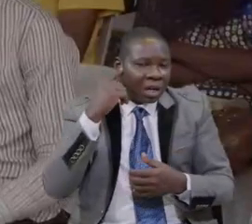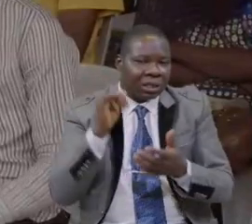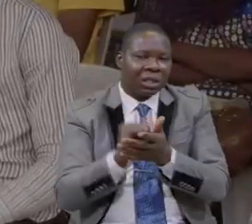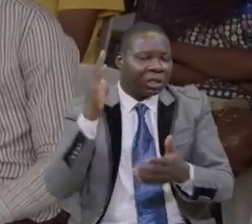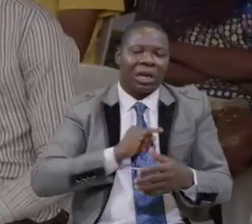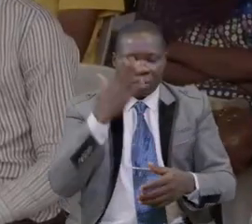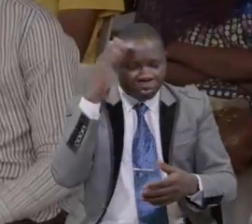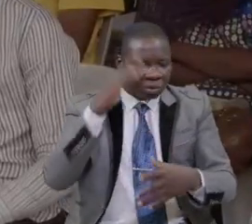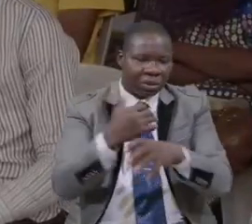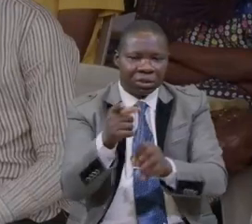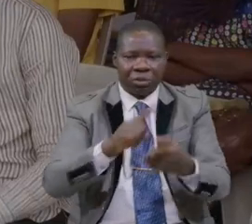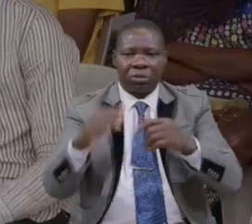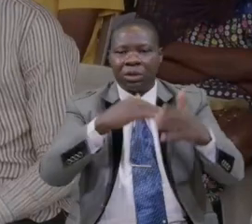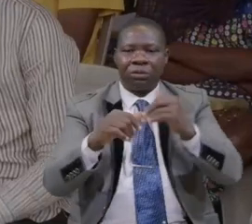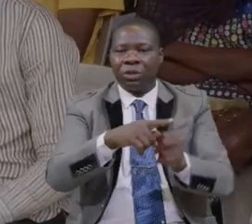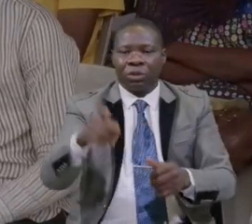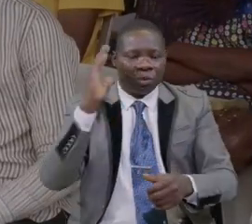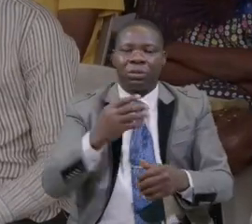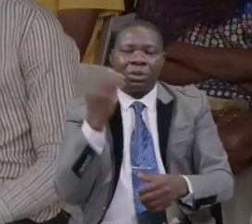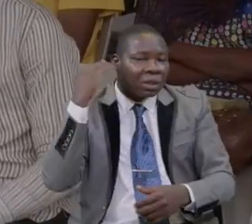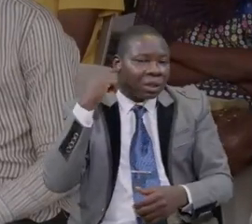aujourd'hui. Alors, nous avons...